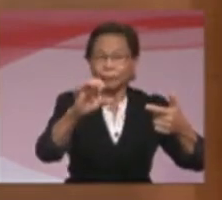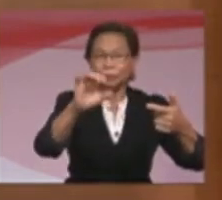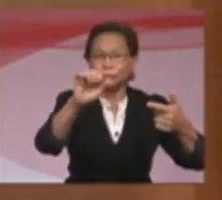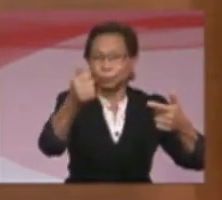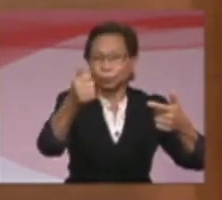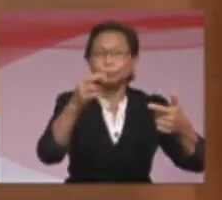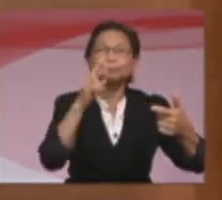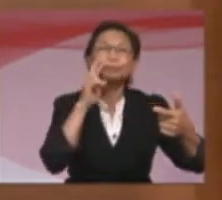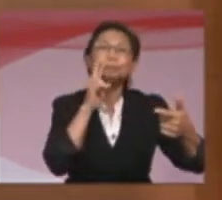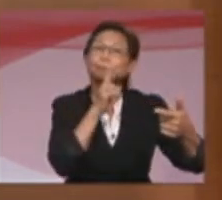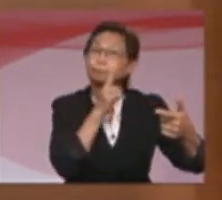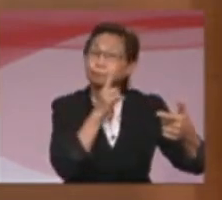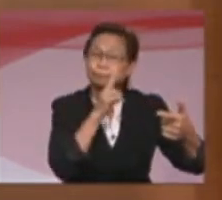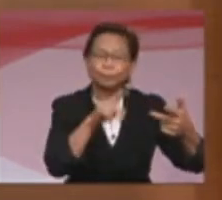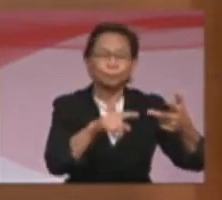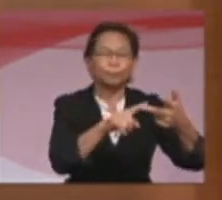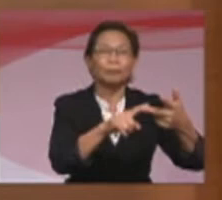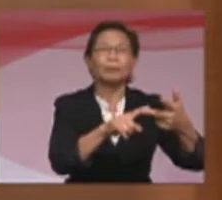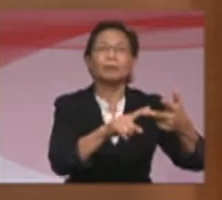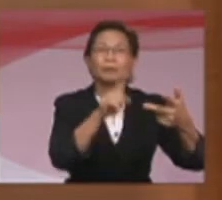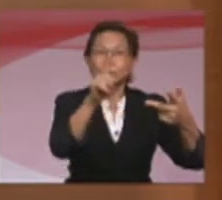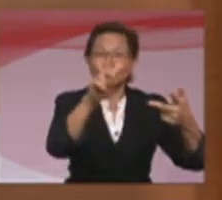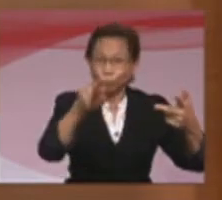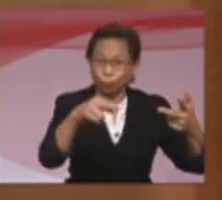5,810 restoran serta